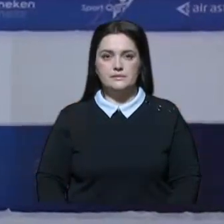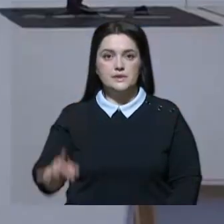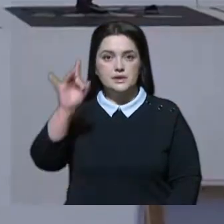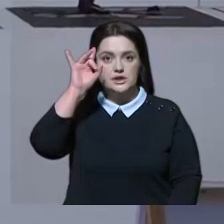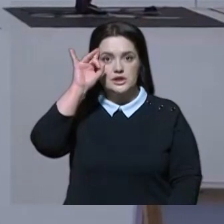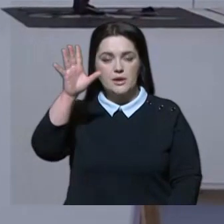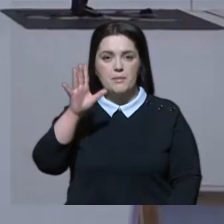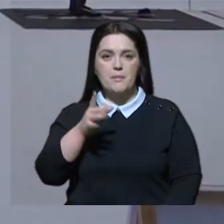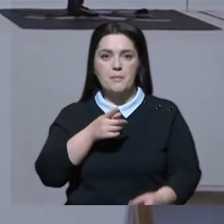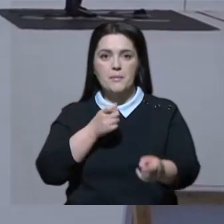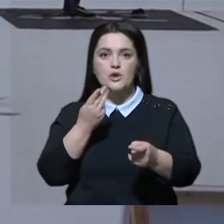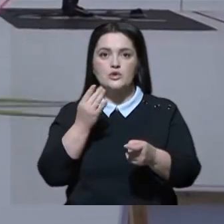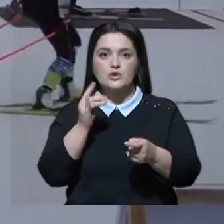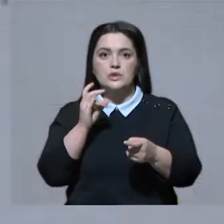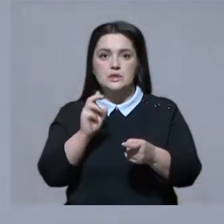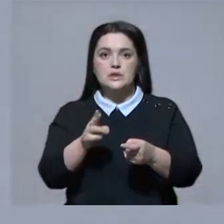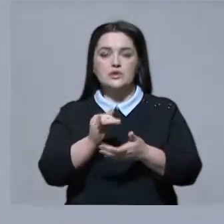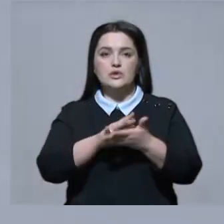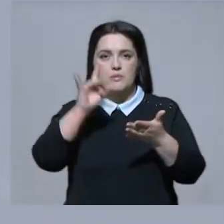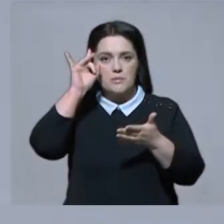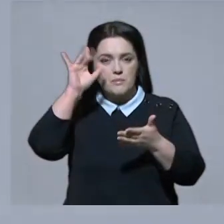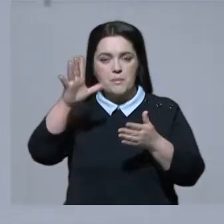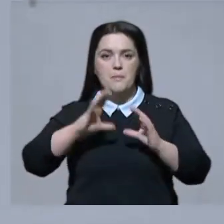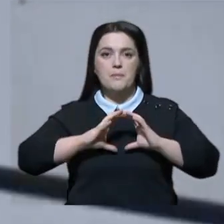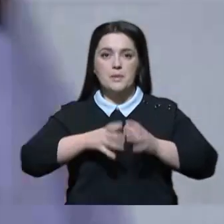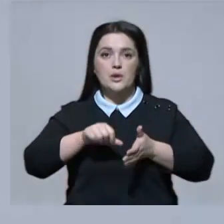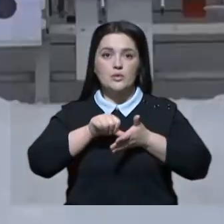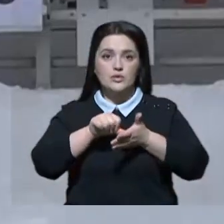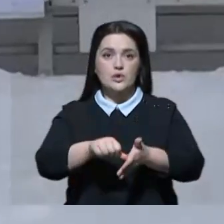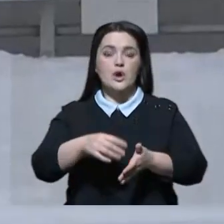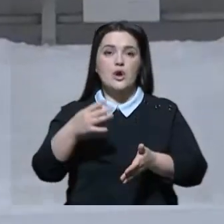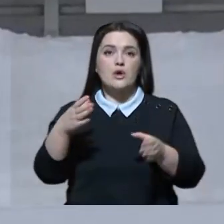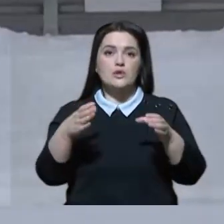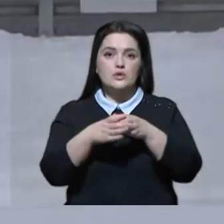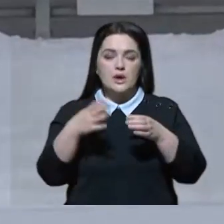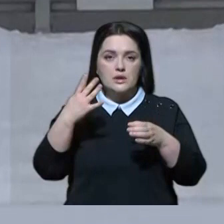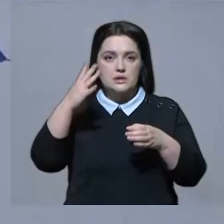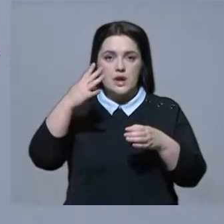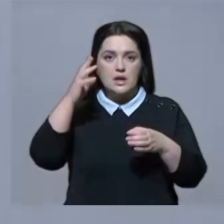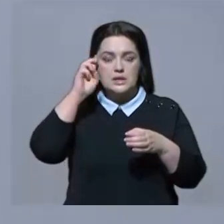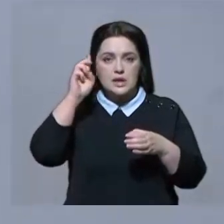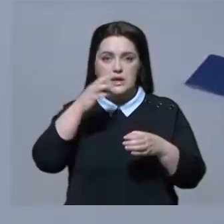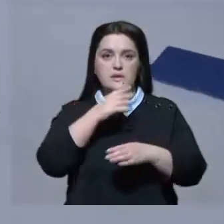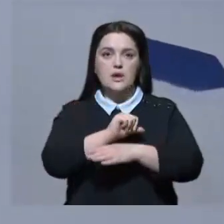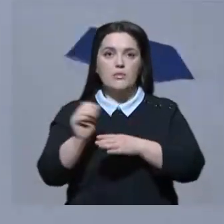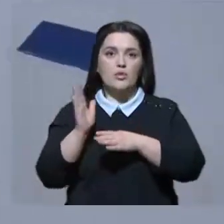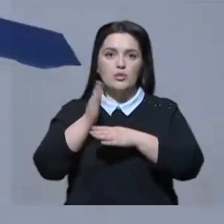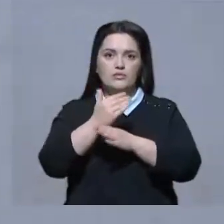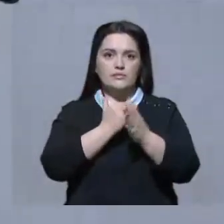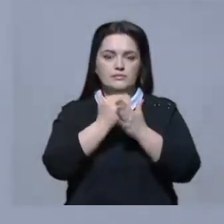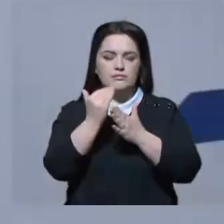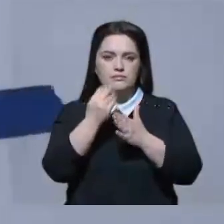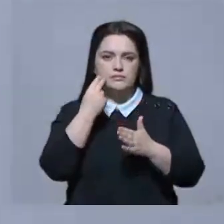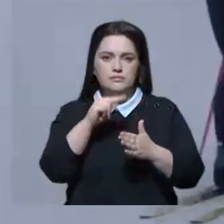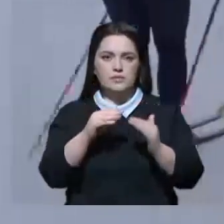Чемпионат по биатлону в Щучинске. Продолжается чемпионат мира по биатлону. В нем участвуют сборные 40 стран. Зарубежные гости высоко оценили